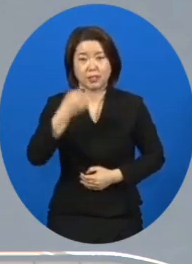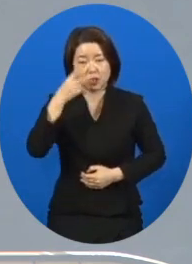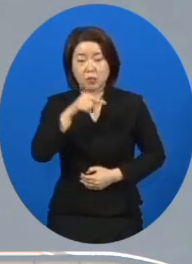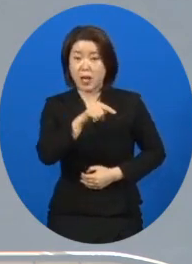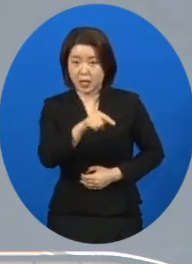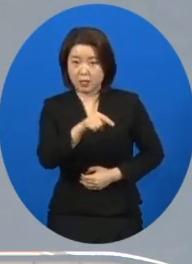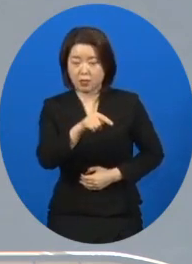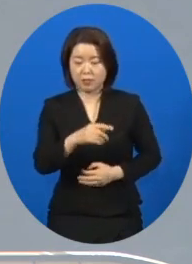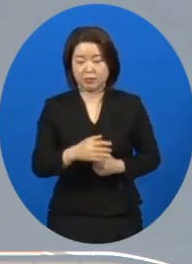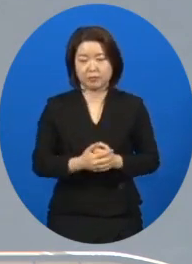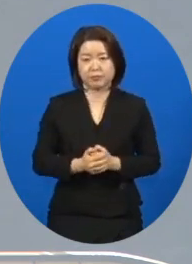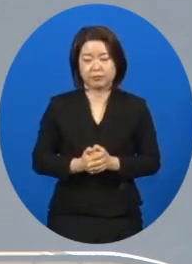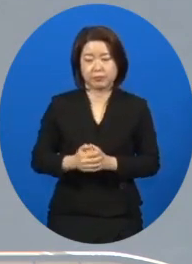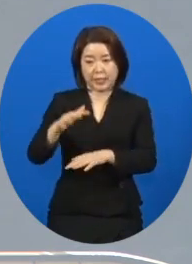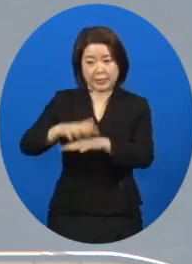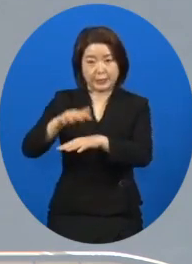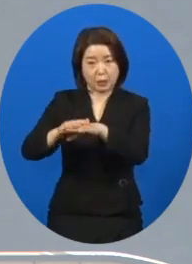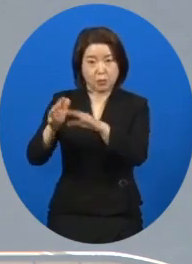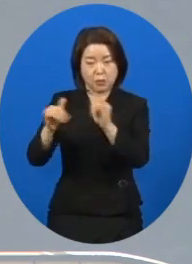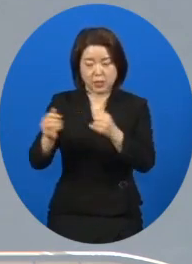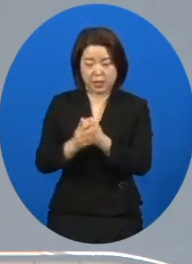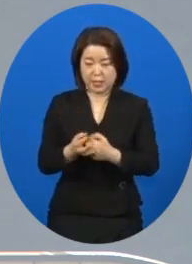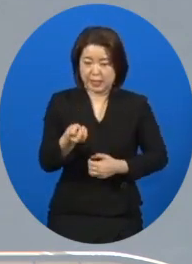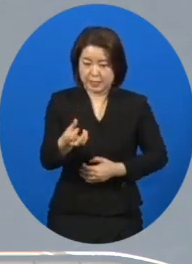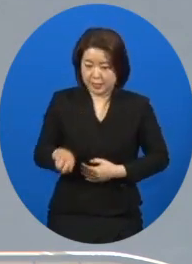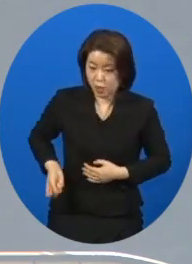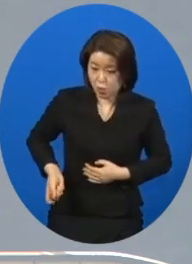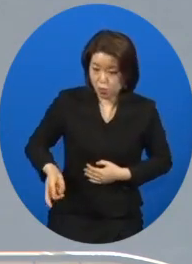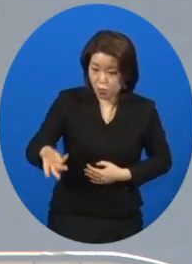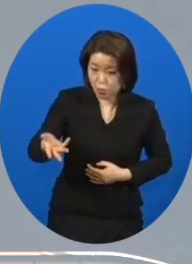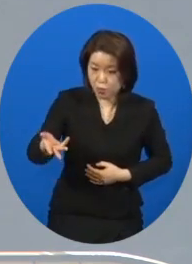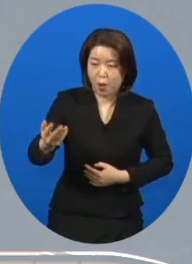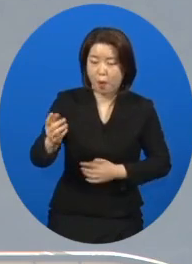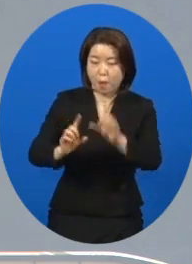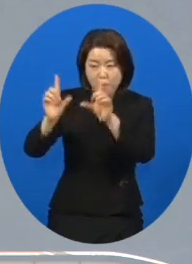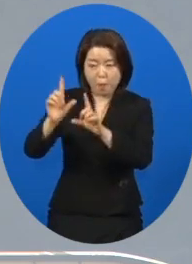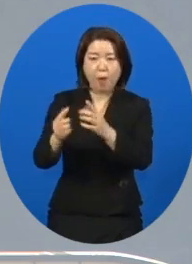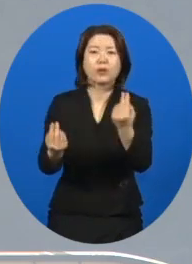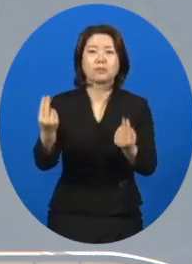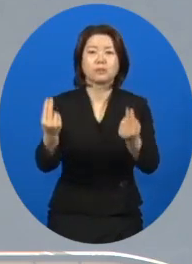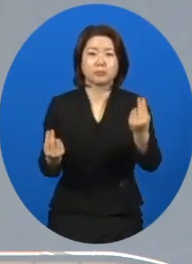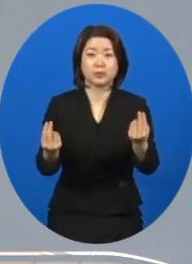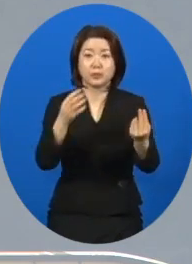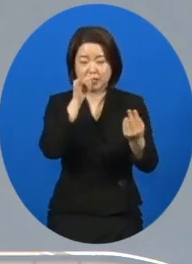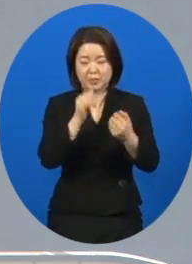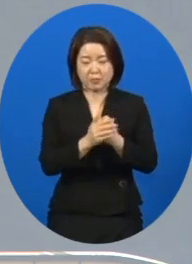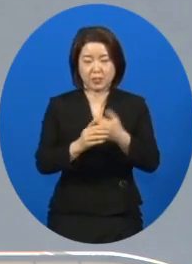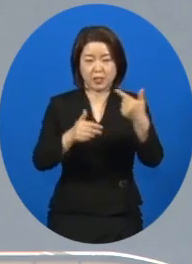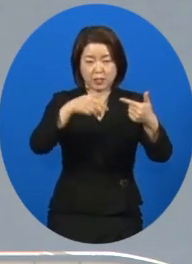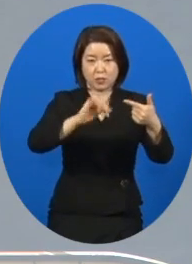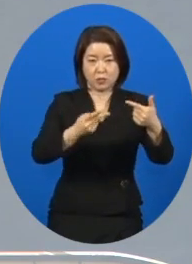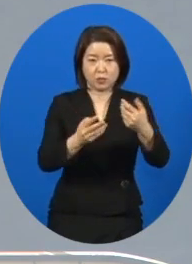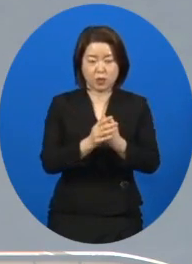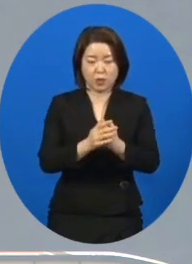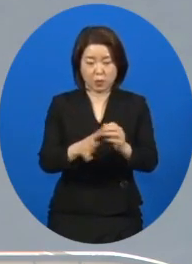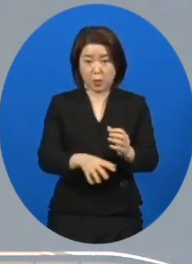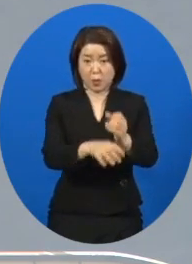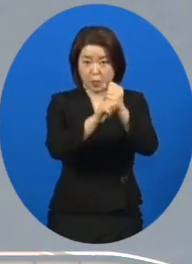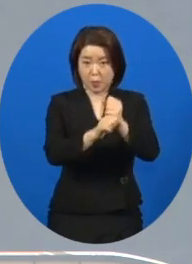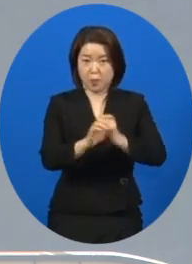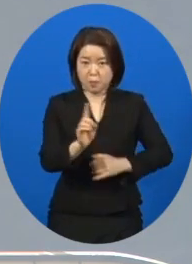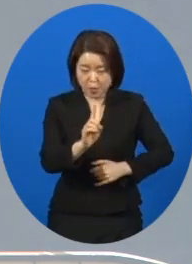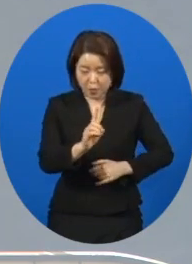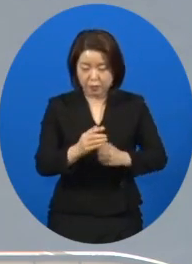이것을 농부가 씨를 심는 것에 비유를 했습니다. 6절에 보면 요점은